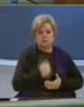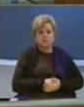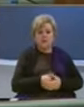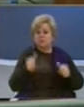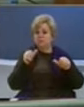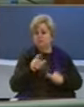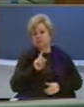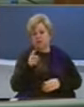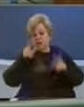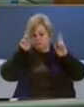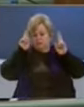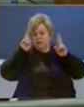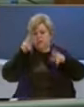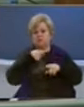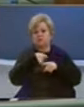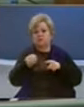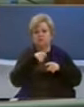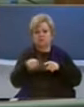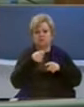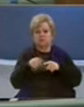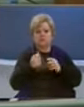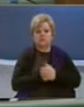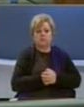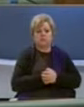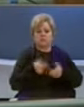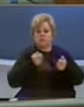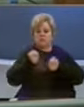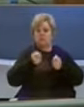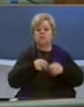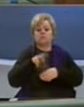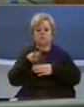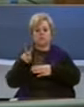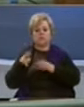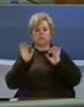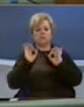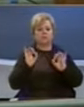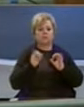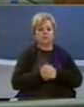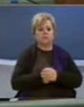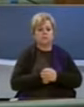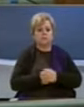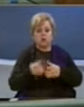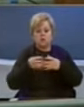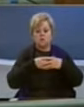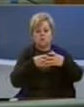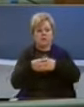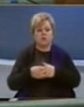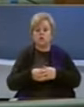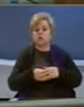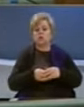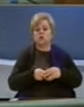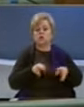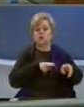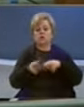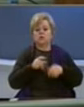por me shpresë edhe me punë dhe me angazhim me një monitorim të vazhdueshëm, në mënyrë që mbi baza etnike të mos ketë gjykime ku